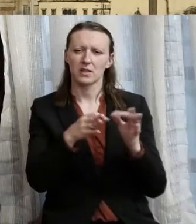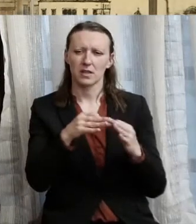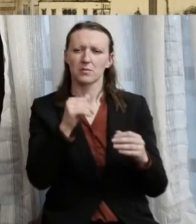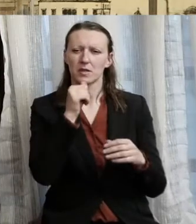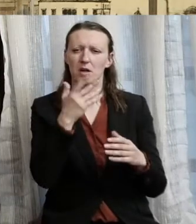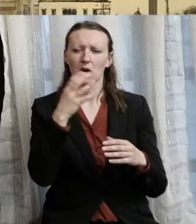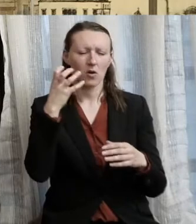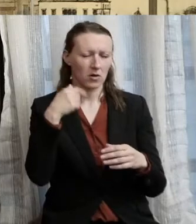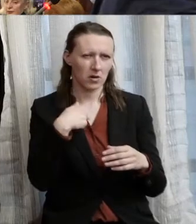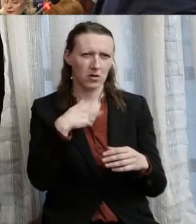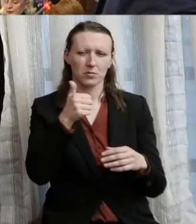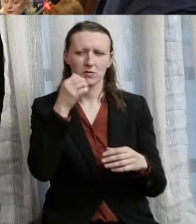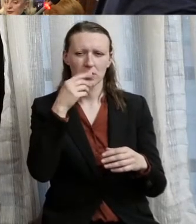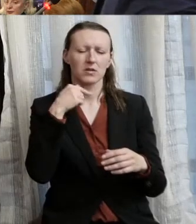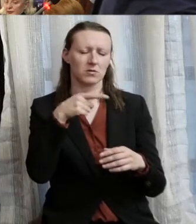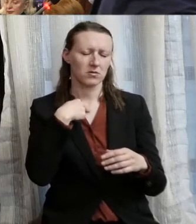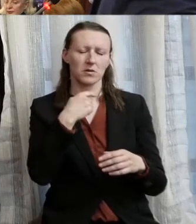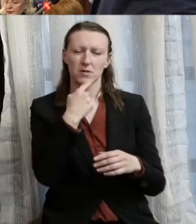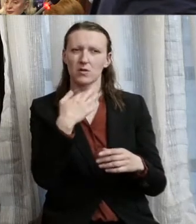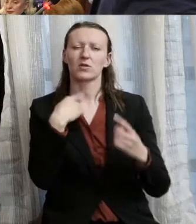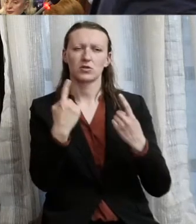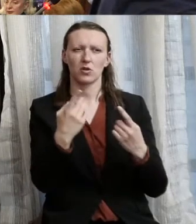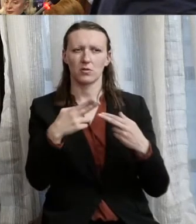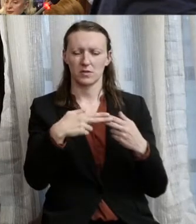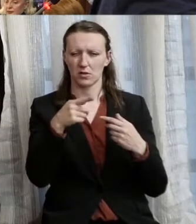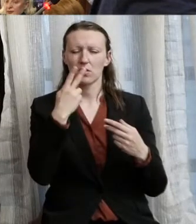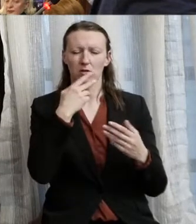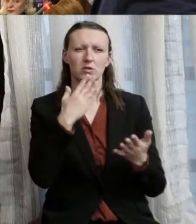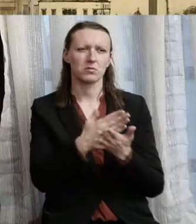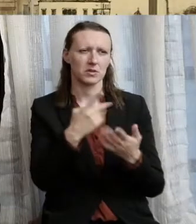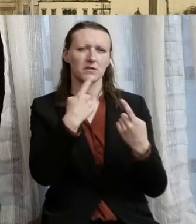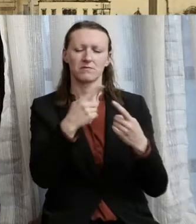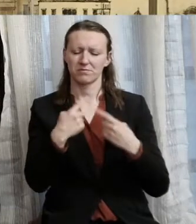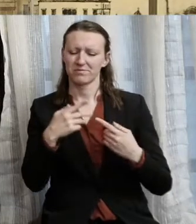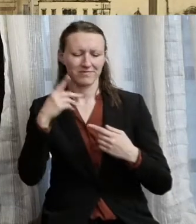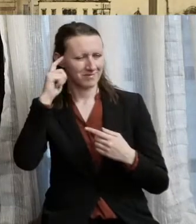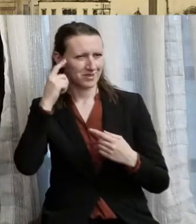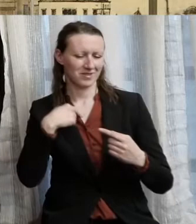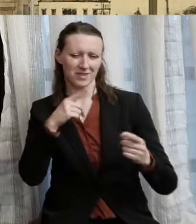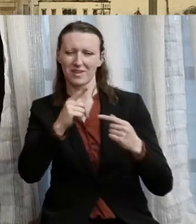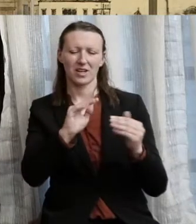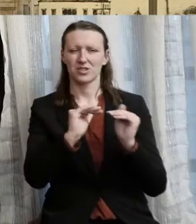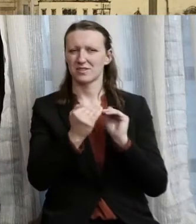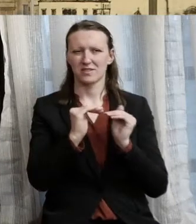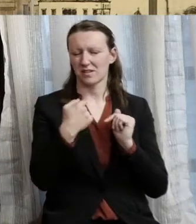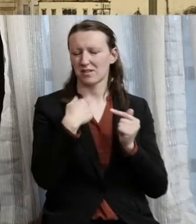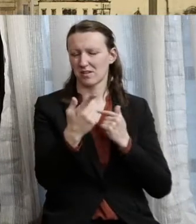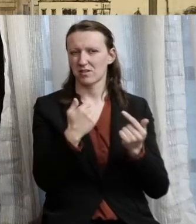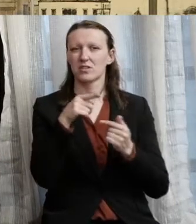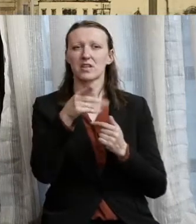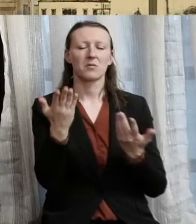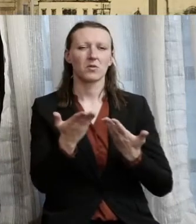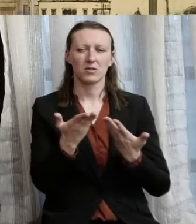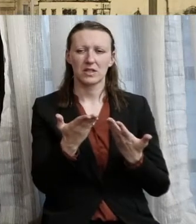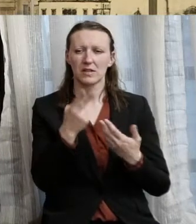i kao gradonačelnik od prvog dana sam to naglašavao i stojim iza toga. Naravno da će biti različitih razmišljanja, da neće biti istih stavova, tamo